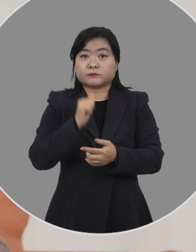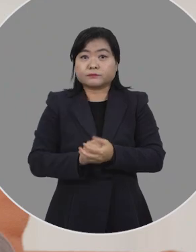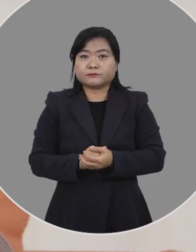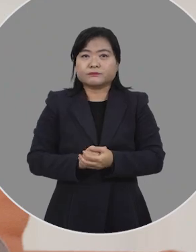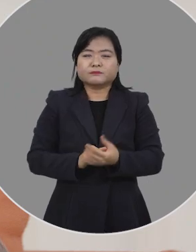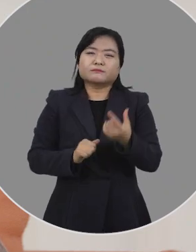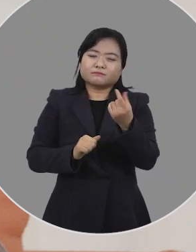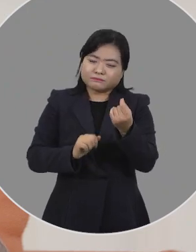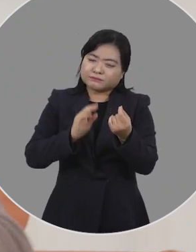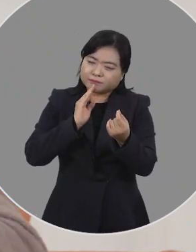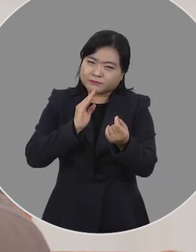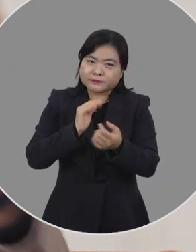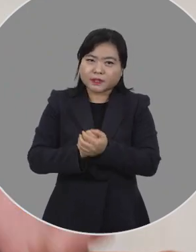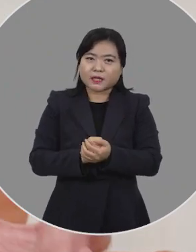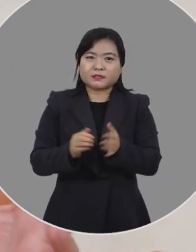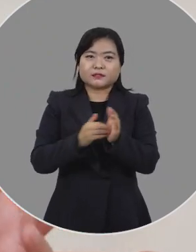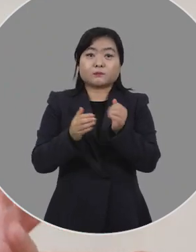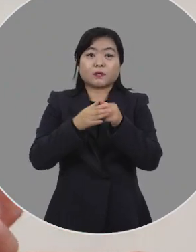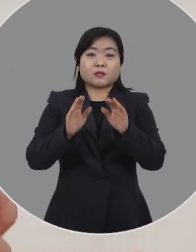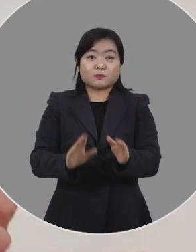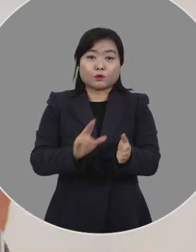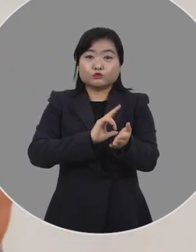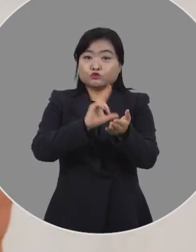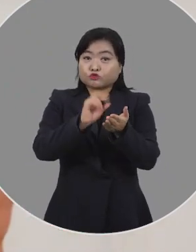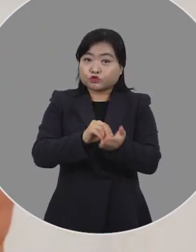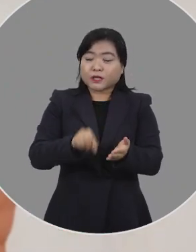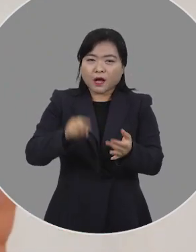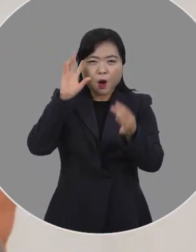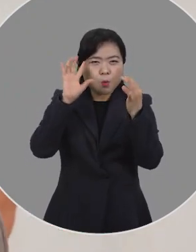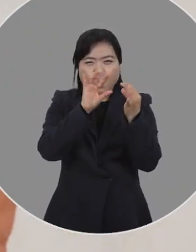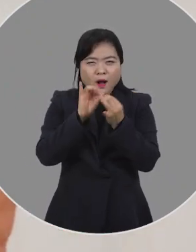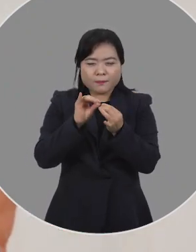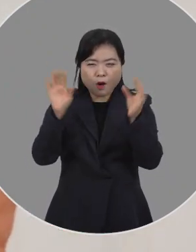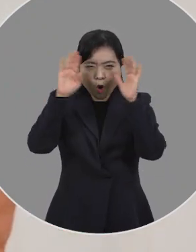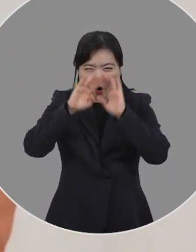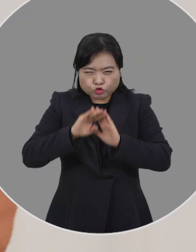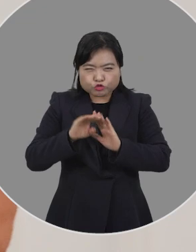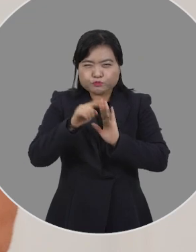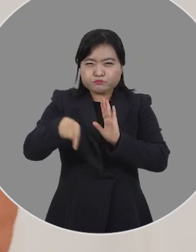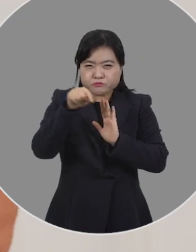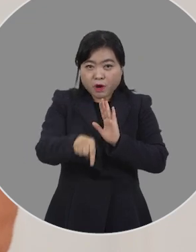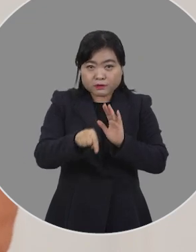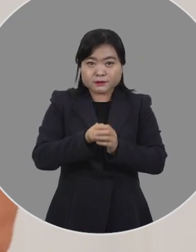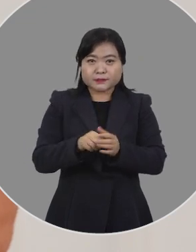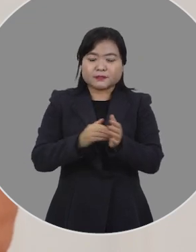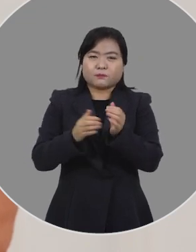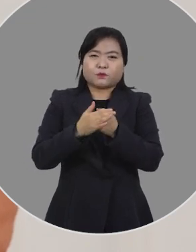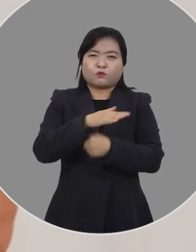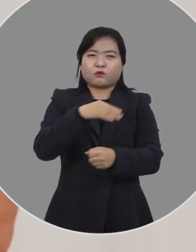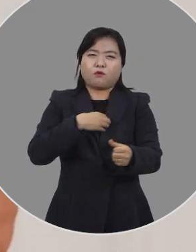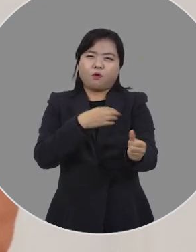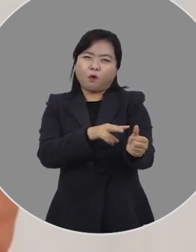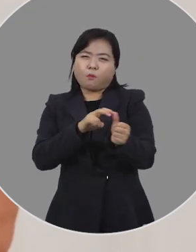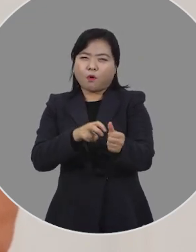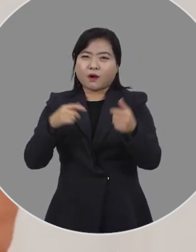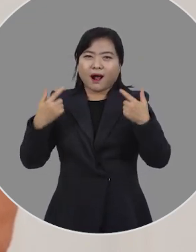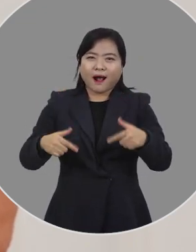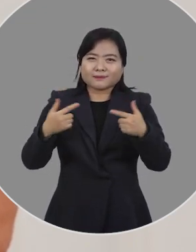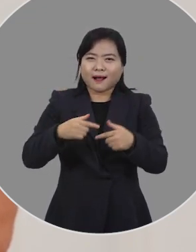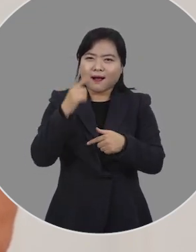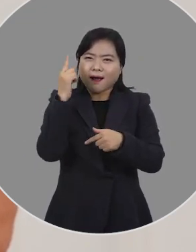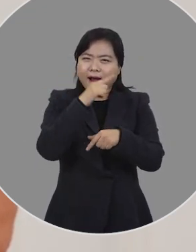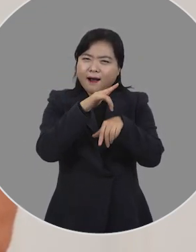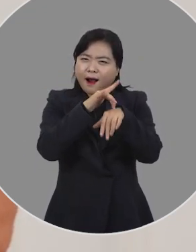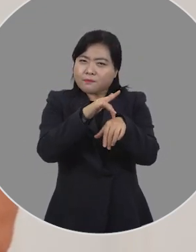그래서 그 우리 이번 주제가 이 공감의 어두운 면이잖아요. 그러니까 우리는 혐오는 항상 어떤 악마